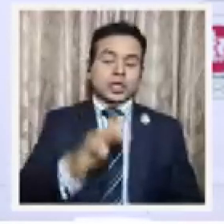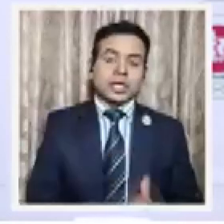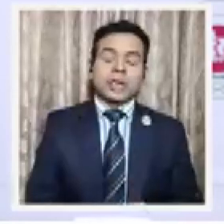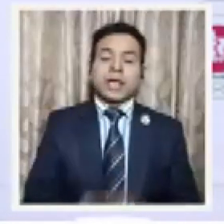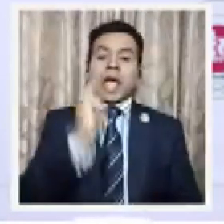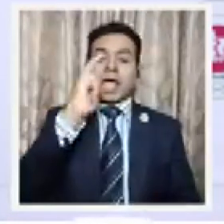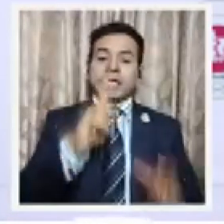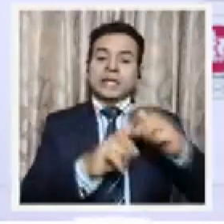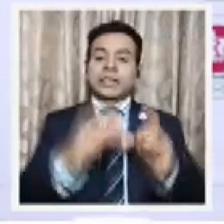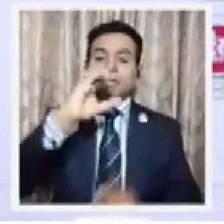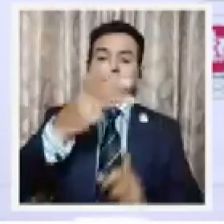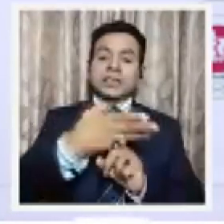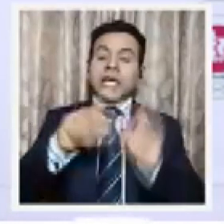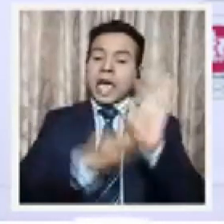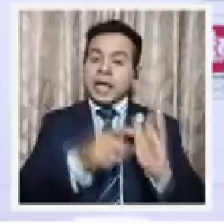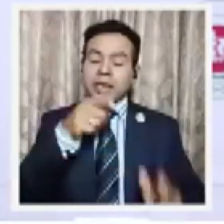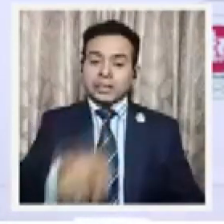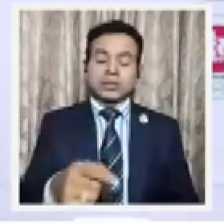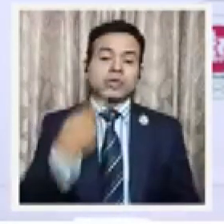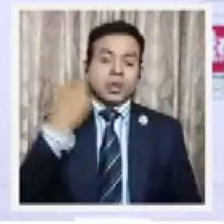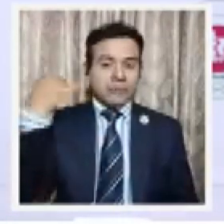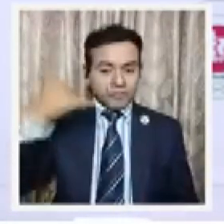333 এই নাম্বারে ফোন কল গ্রহণ করা হয়েছে